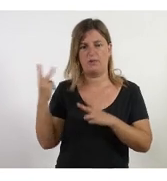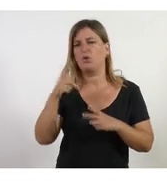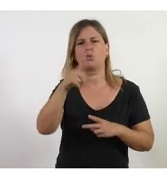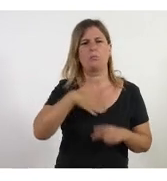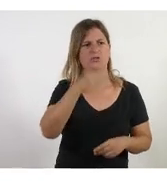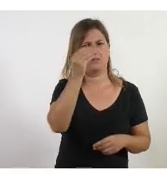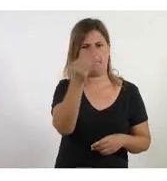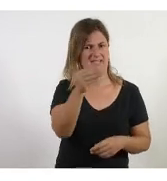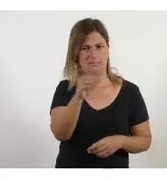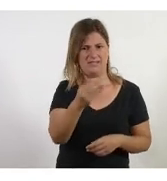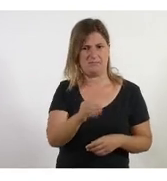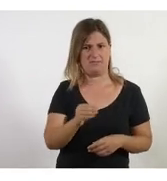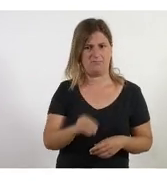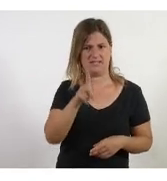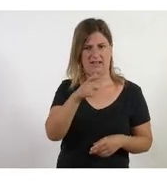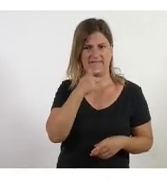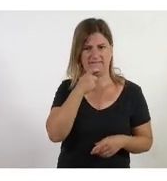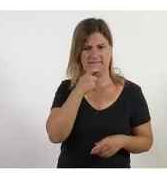tu les que et vinguin de gust.